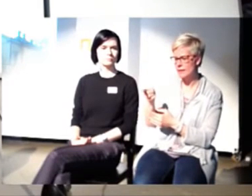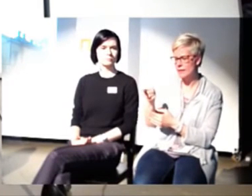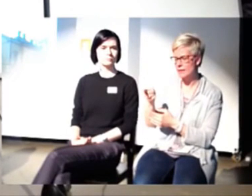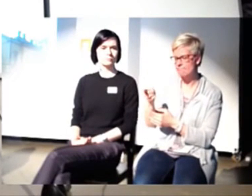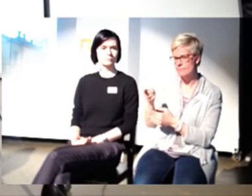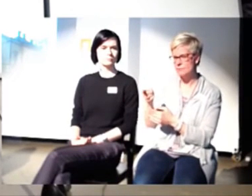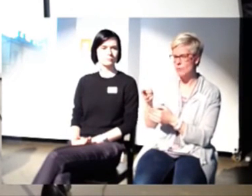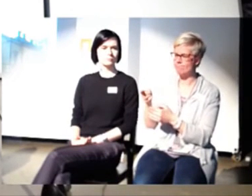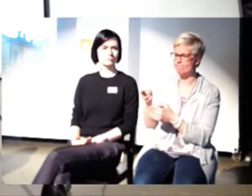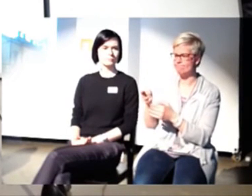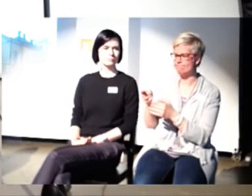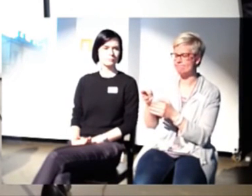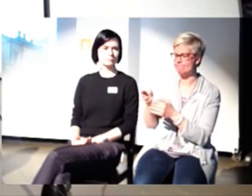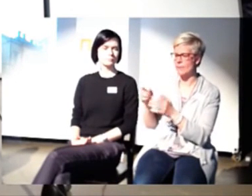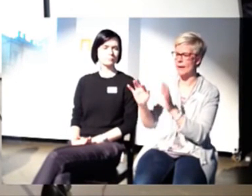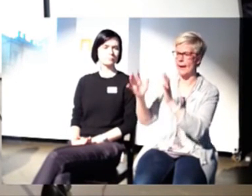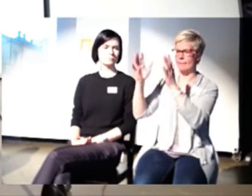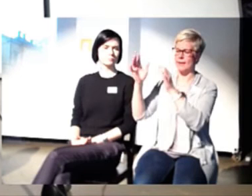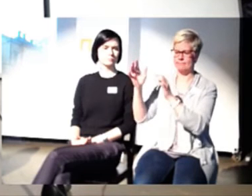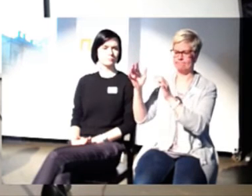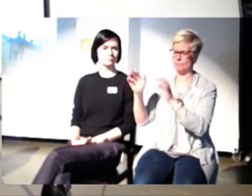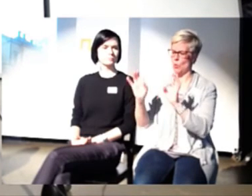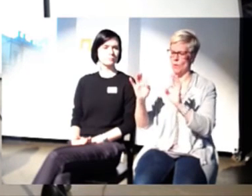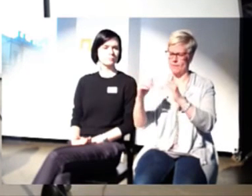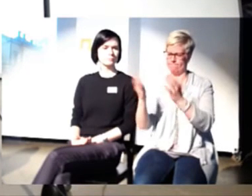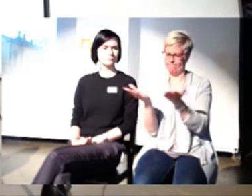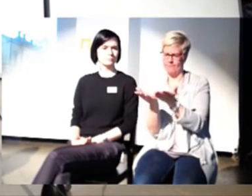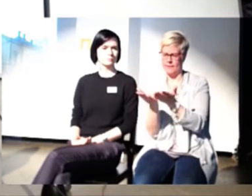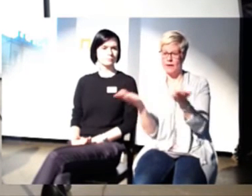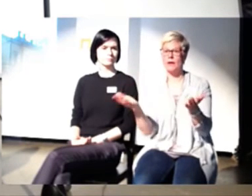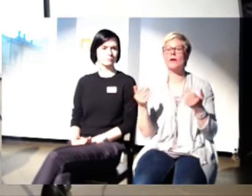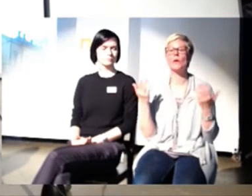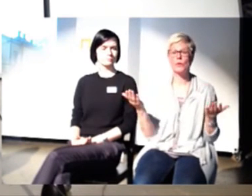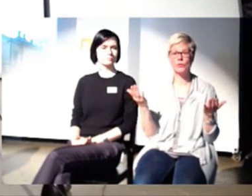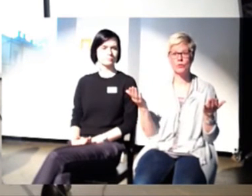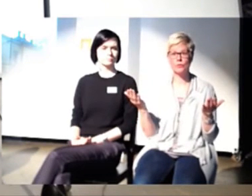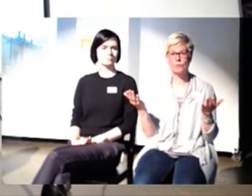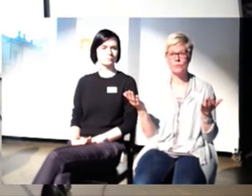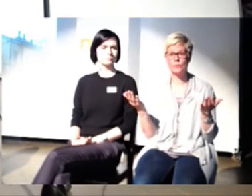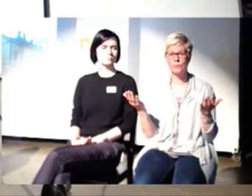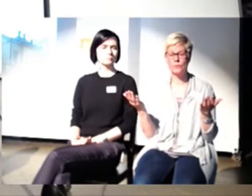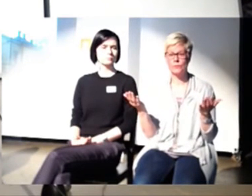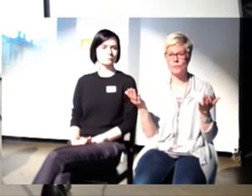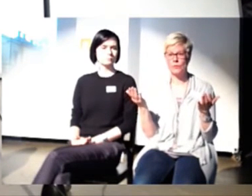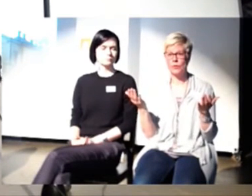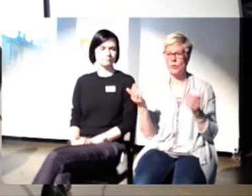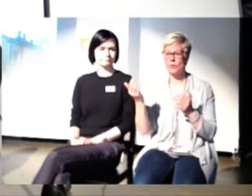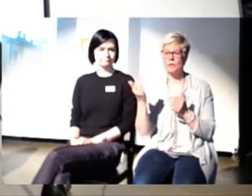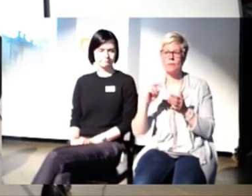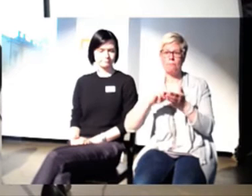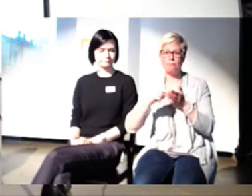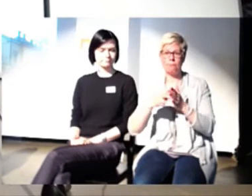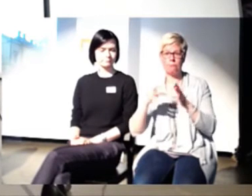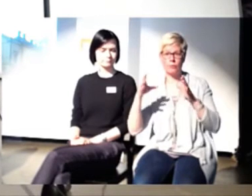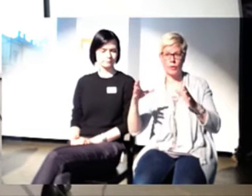organismina ja näin. Ja nyt meillä on tällä hetkellä tulossa semmoinen projekti, että